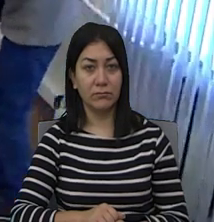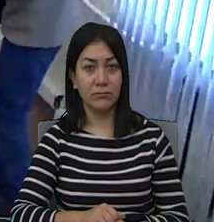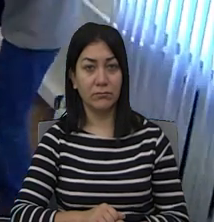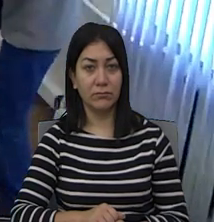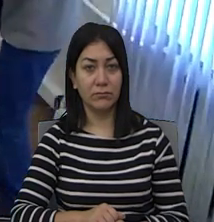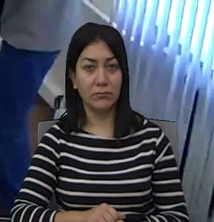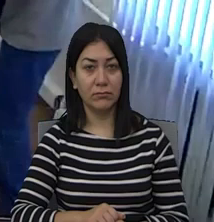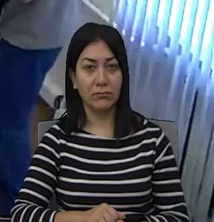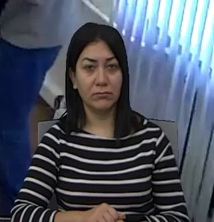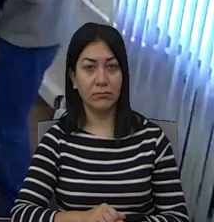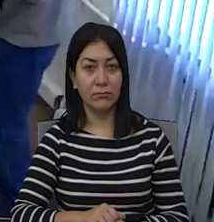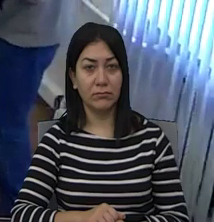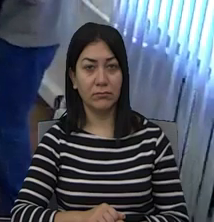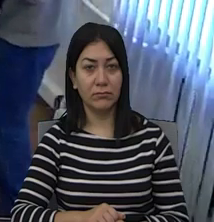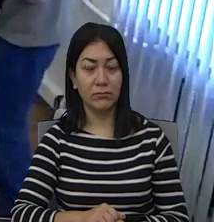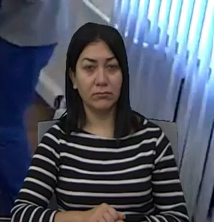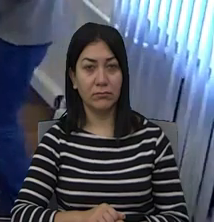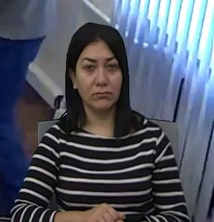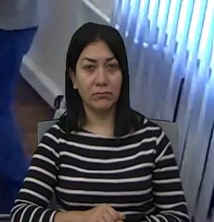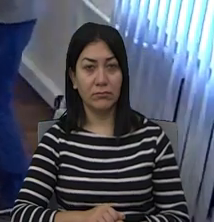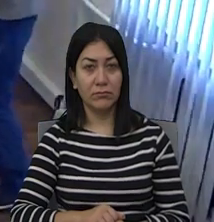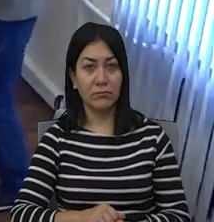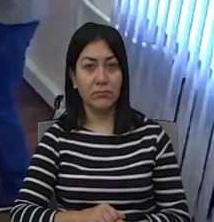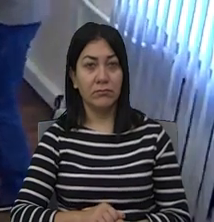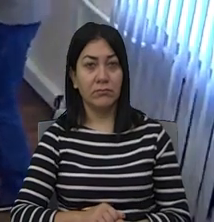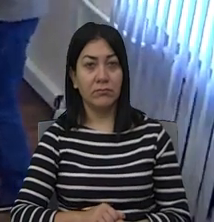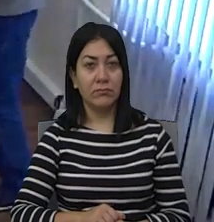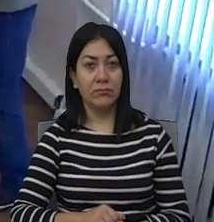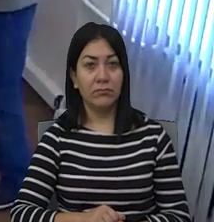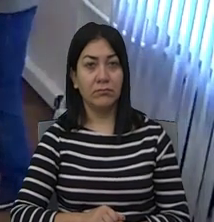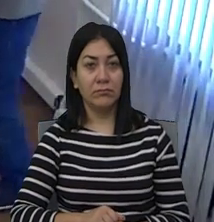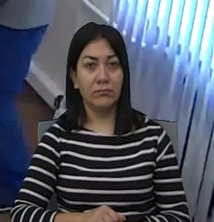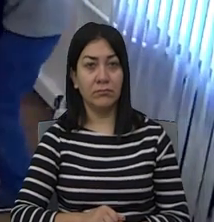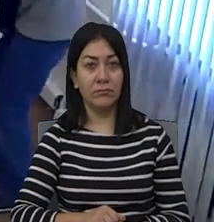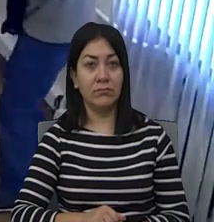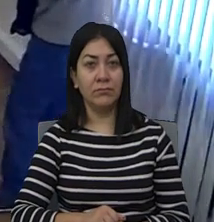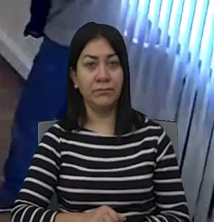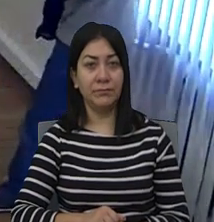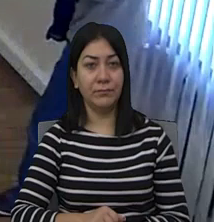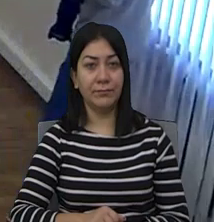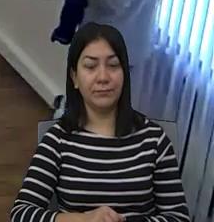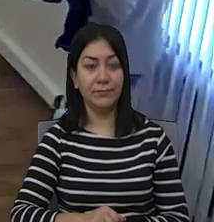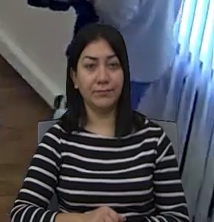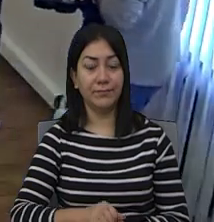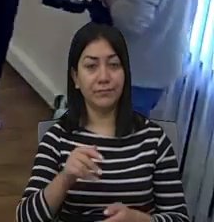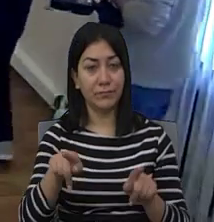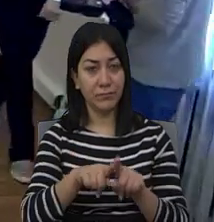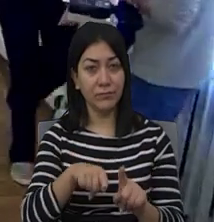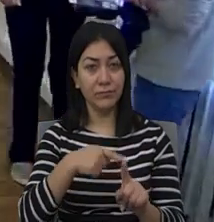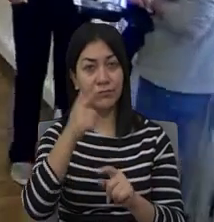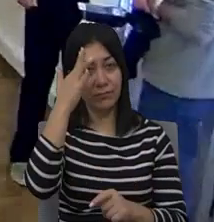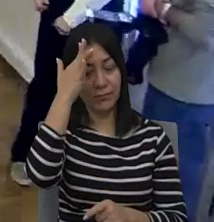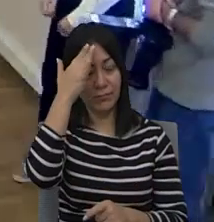body. We will be promoting public awareness about money in politics. Մենք նաև նախատեսում ենք